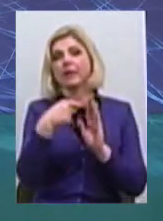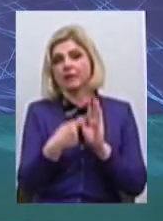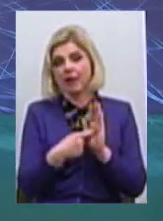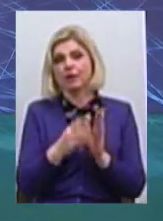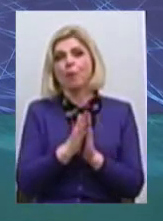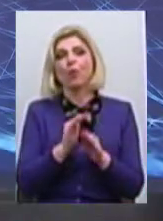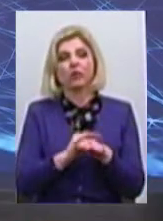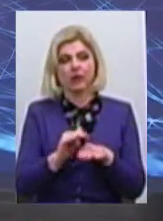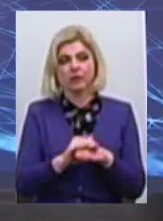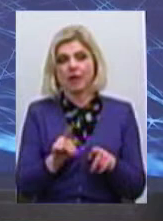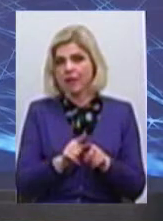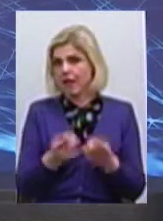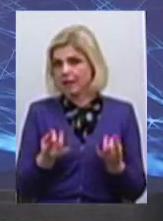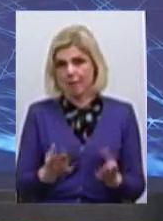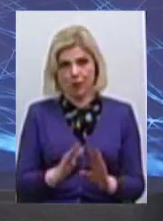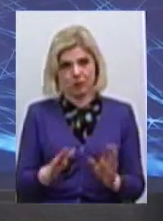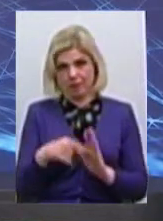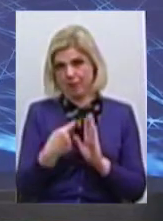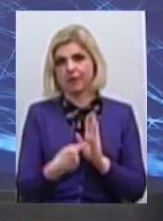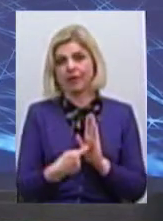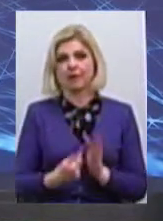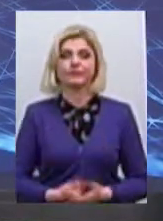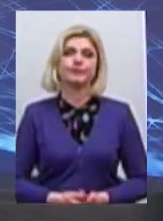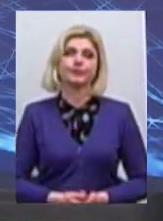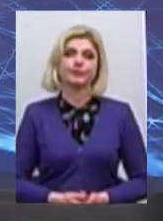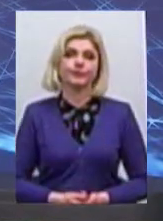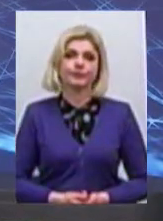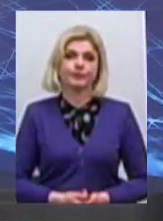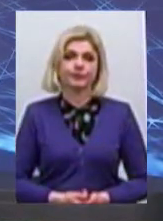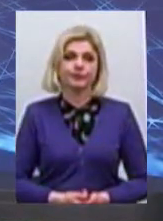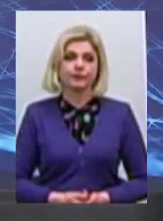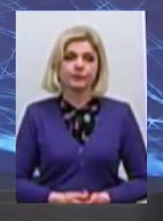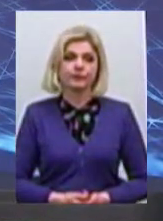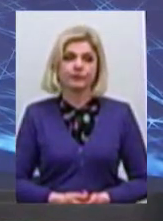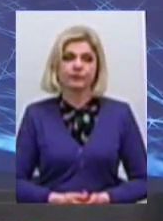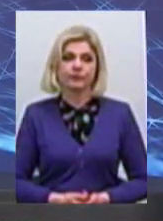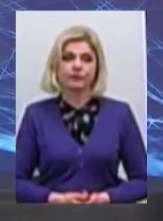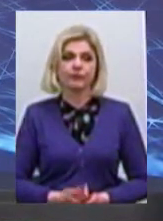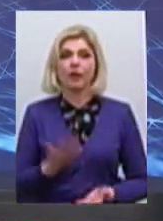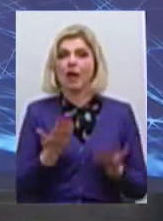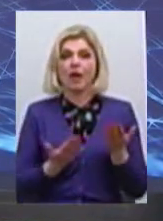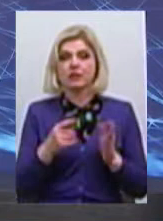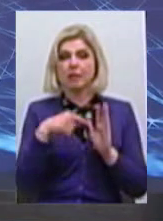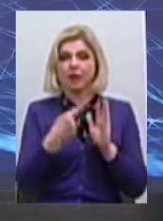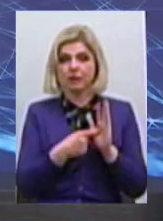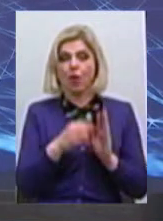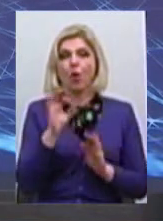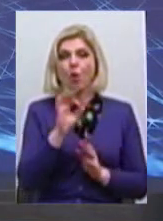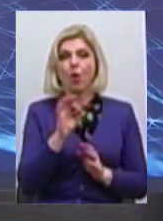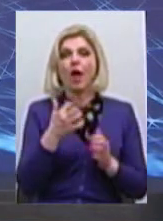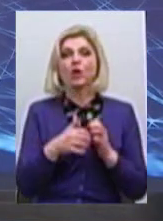таке непросте питання. Якщо питання про Олександрівку Херсонської